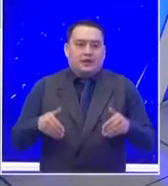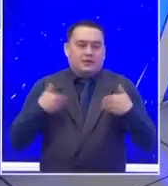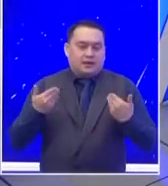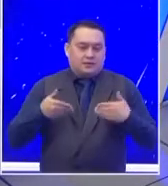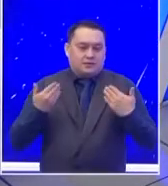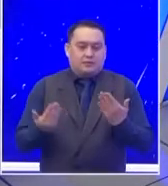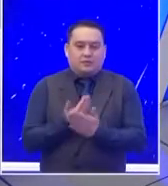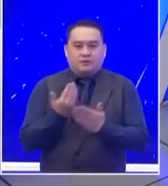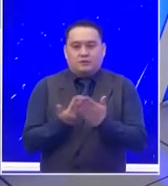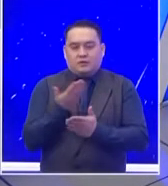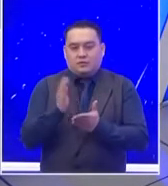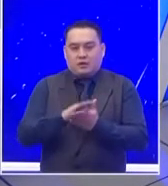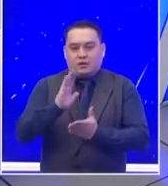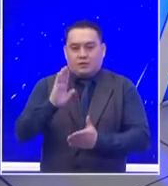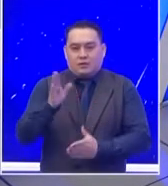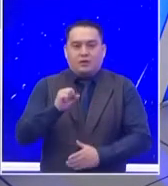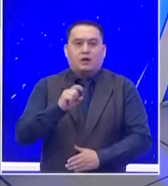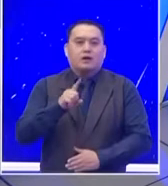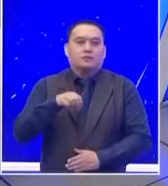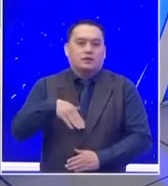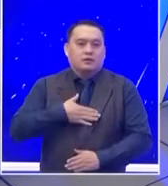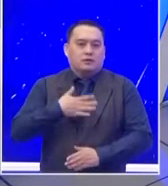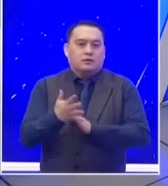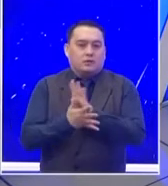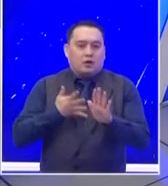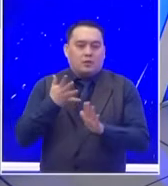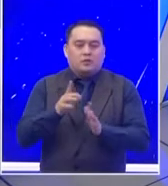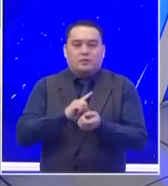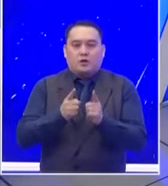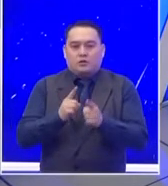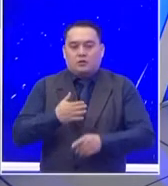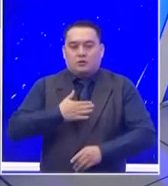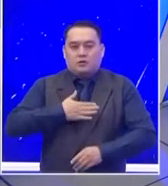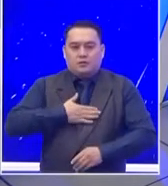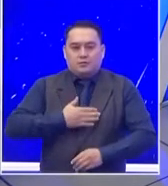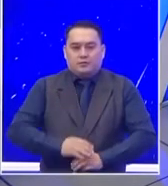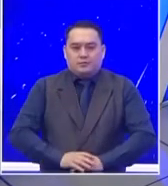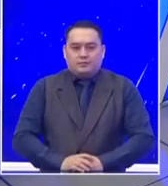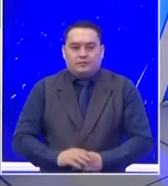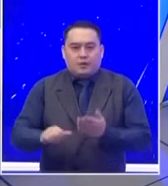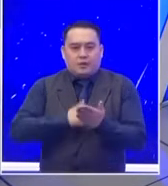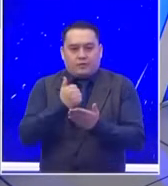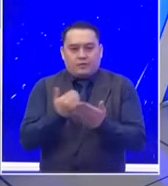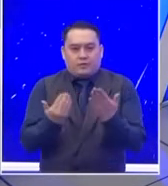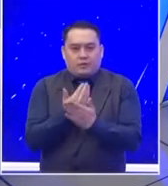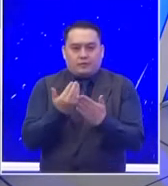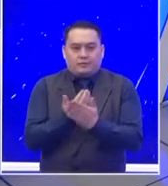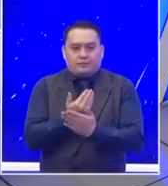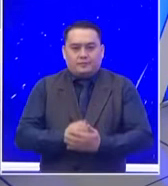Добрый вечер, в эфире телеканала ЖТСУ. Время новостей. С вами Азат Джумаханов, и сурдоперевод обеспечивает Марат Джумабеков. Смотрите